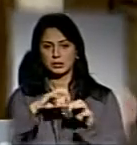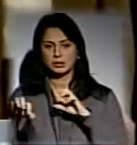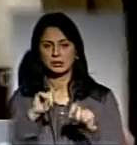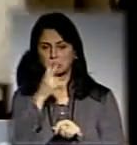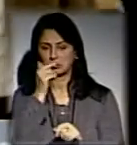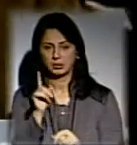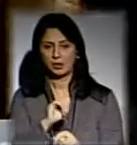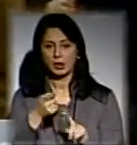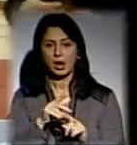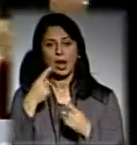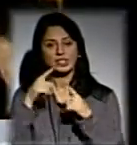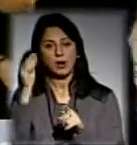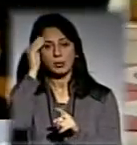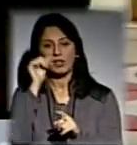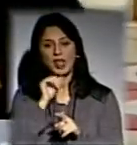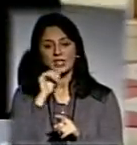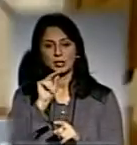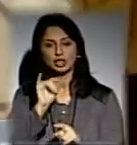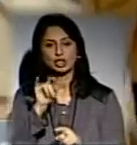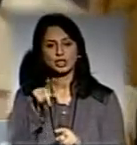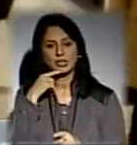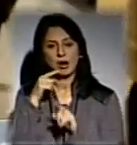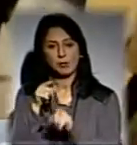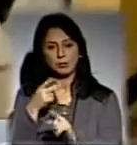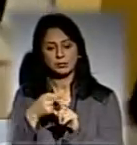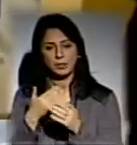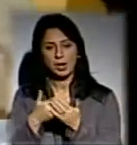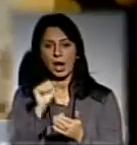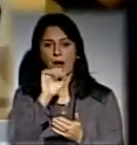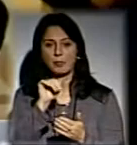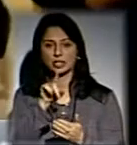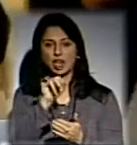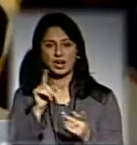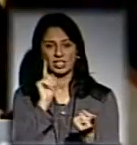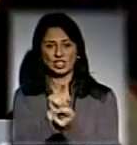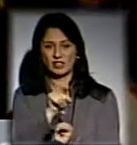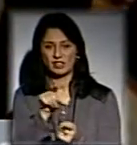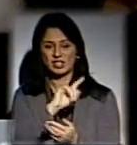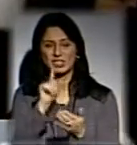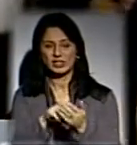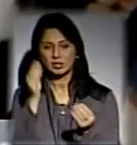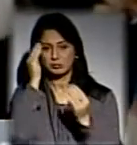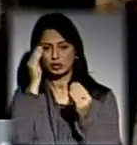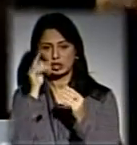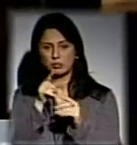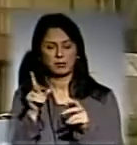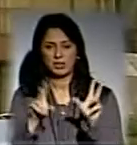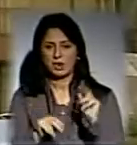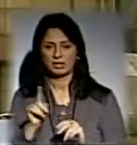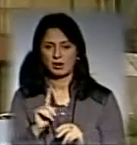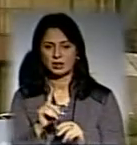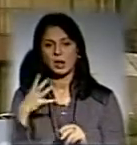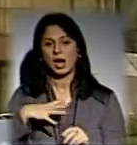შედგეს. განსხვავებული პოზიცია აქვს ექსპერტ ნიკა შიტიძეს. მისი განცხადებით, აბაშიძე კარასინის ფორმატი აღნიშნულ საკითხს მსჯელობას არ ითვალისწინებს